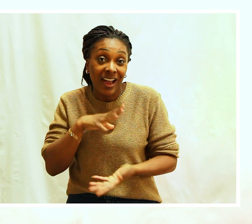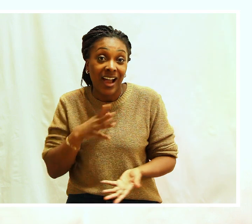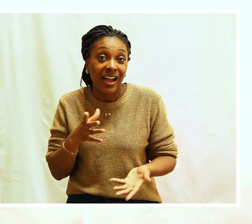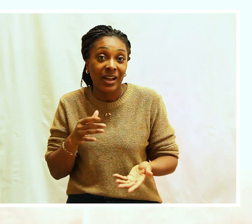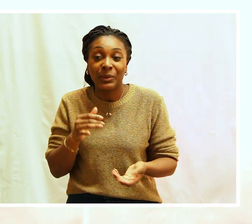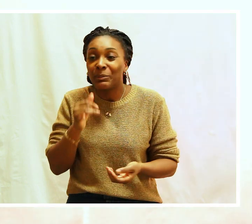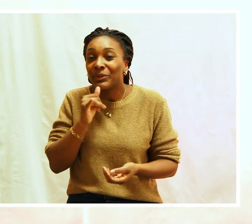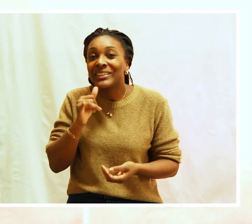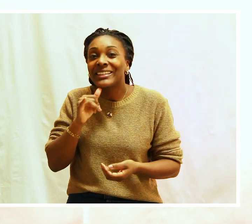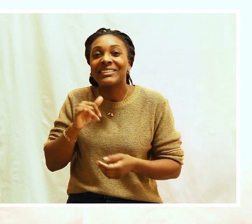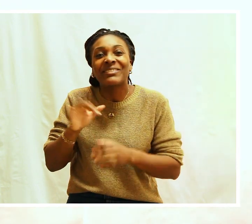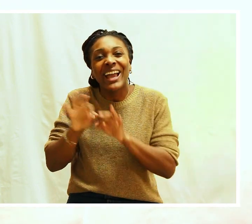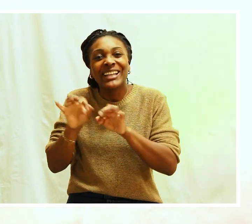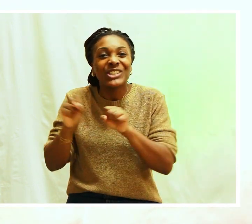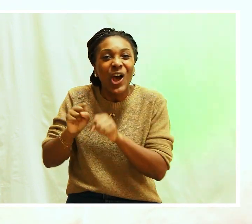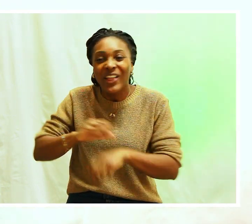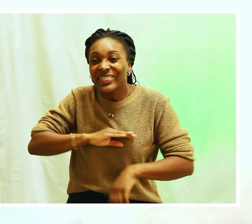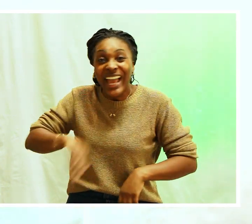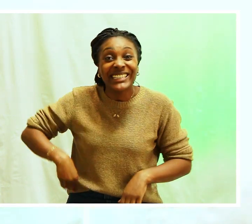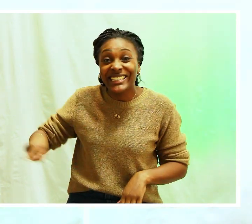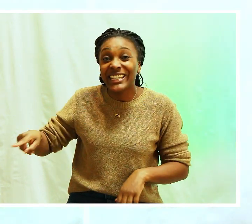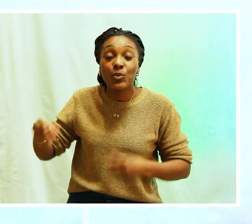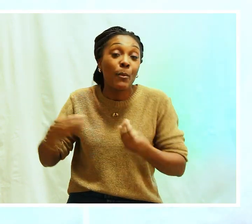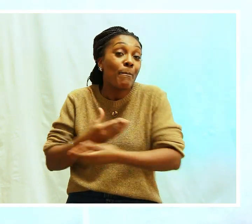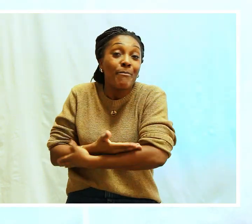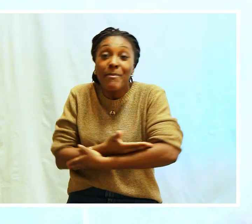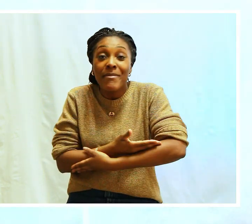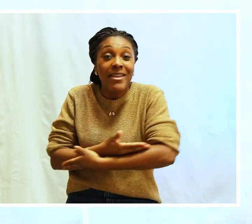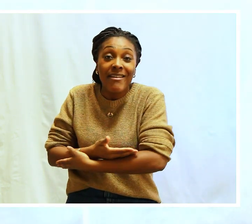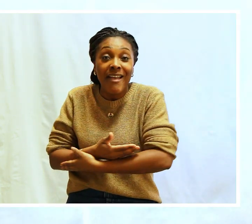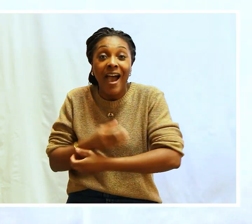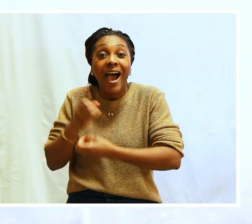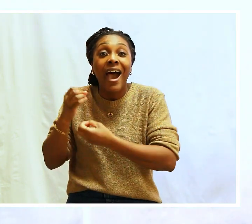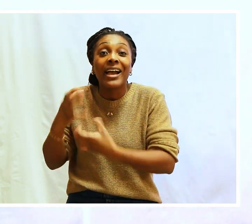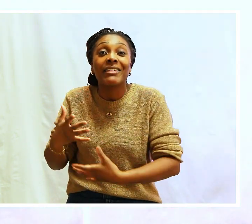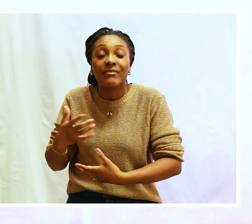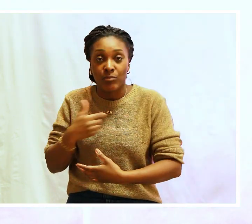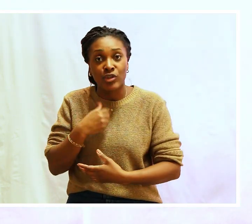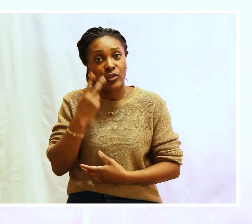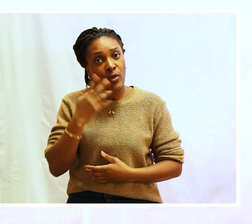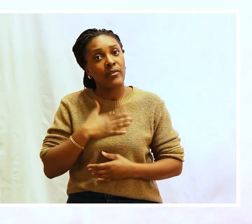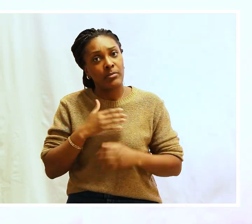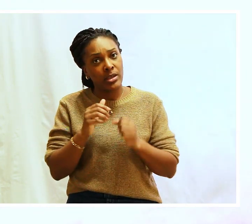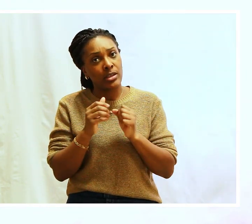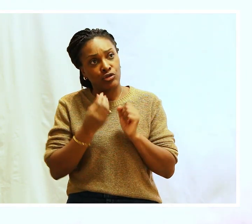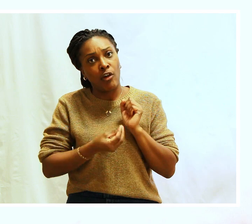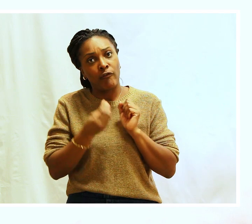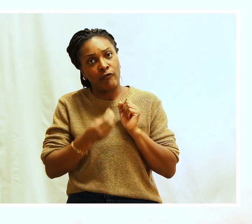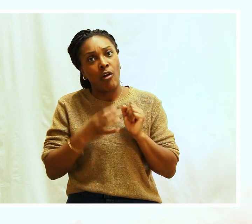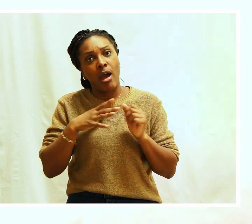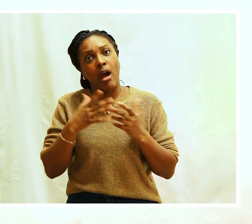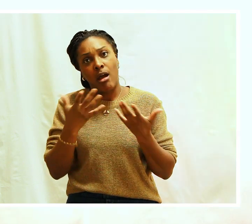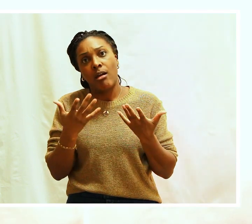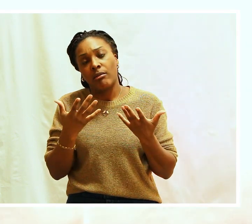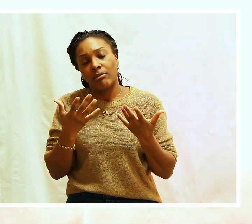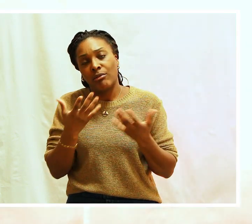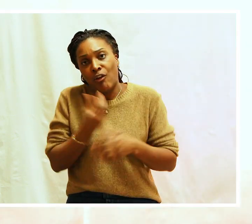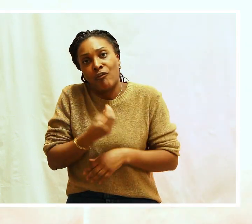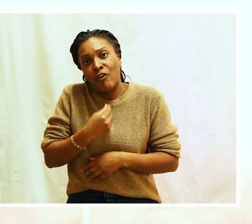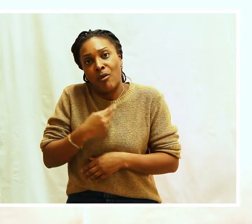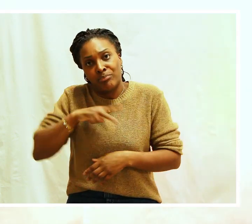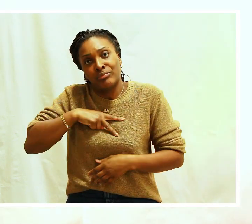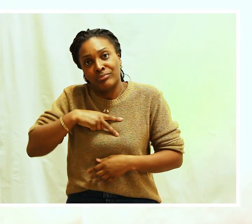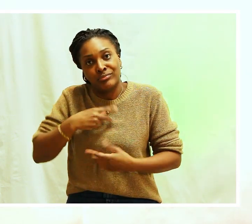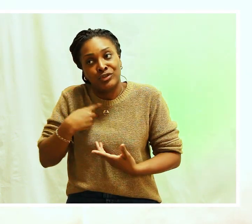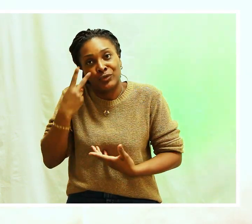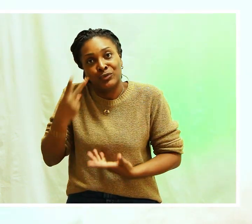le petit dernier arrive, par exemple. Quand le bébé arrive, moi j'ai vu ça avec mes enfants, avec tous mes enfants qui ont vécu un peu